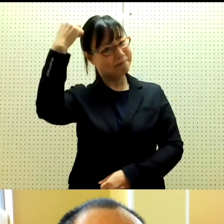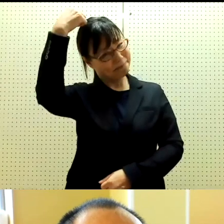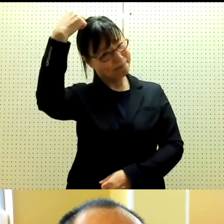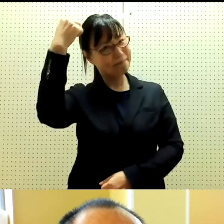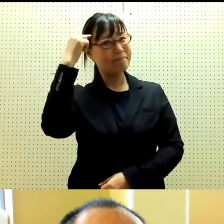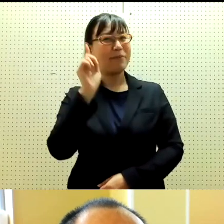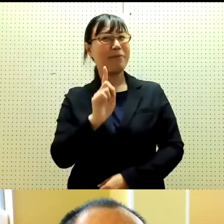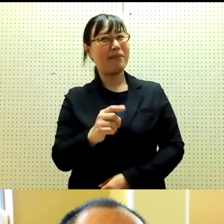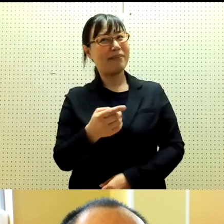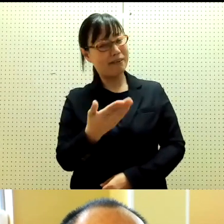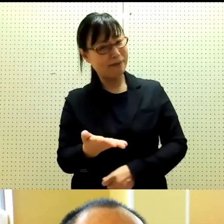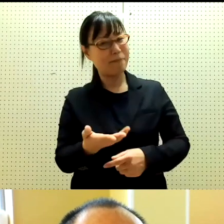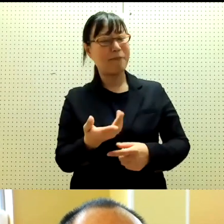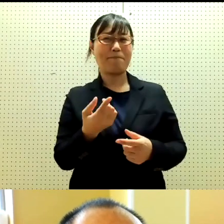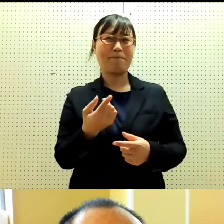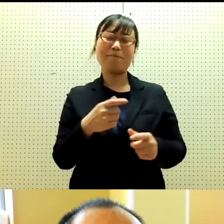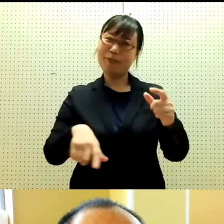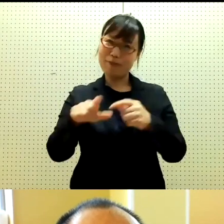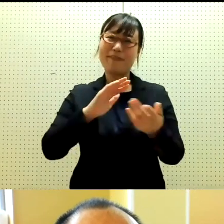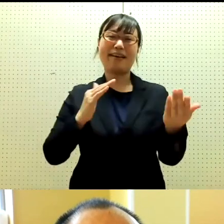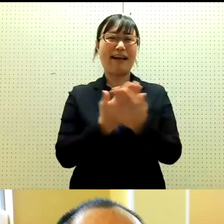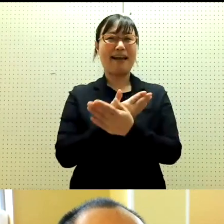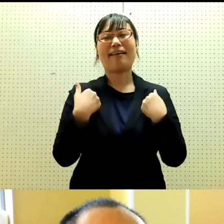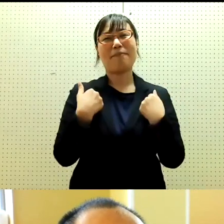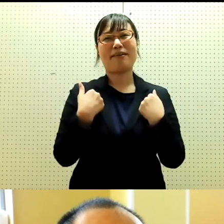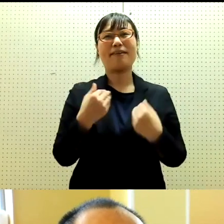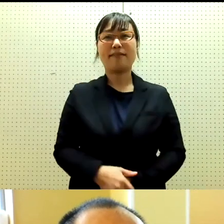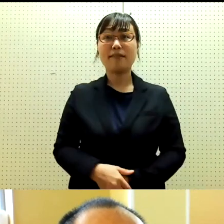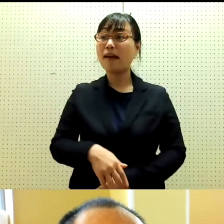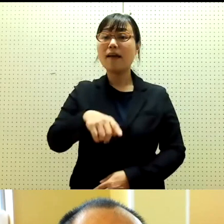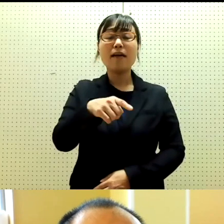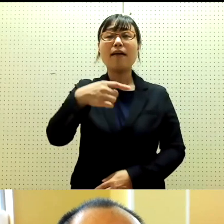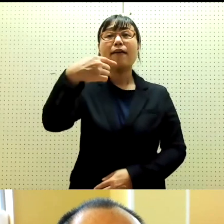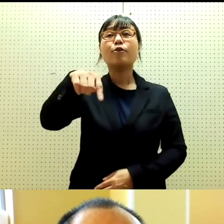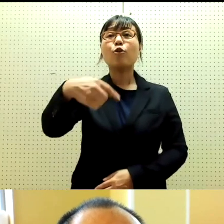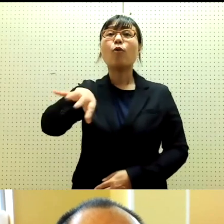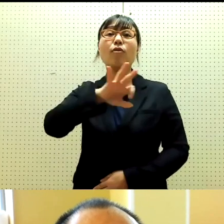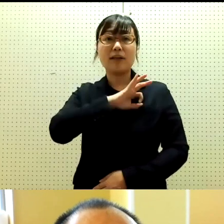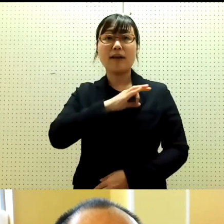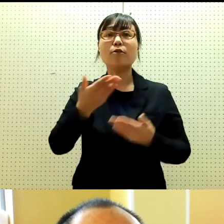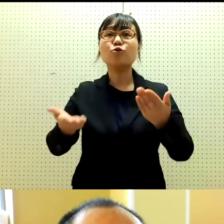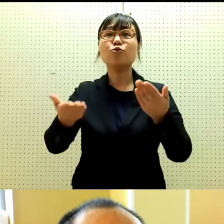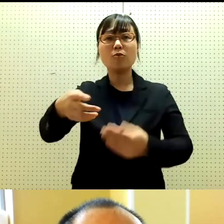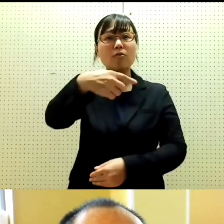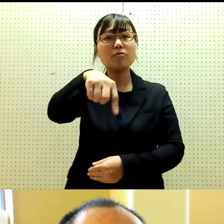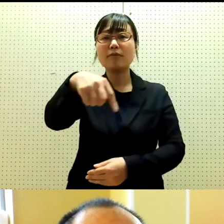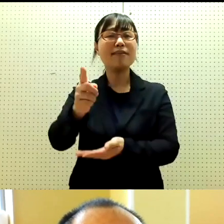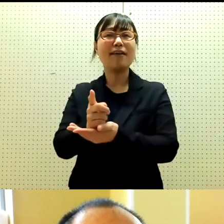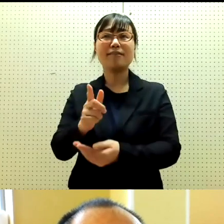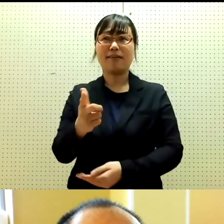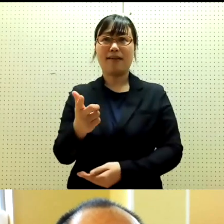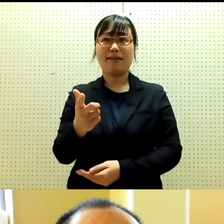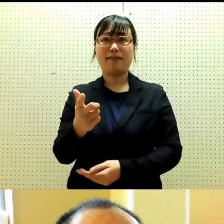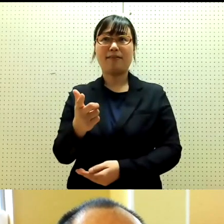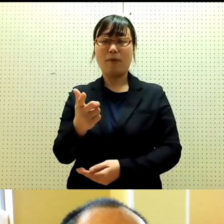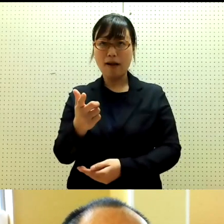が、私これ見てて教員がこの事例を共有するだけじゃなくて、子どもたちが自分たちでこれ見、子